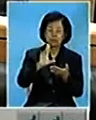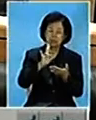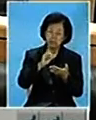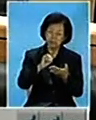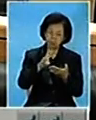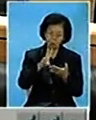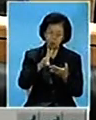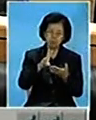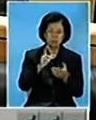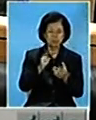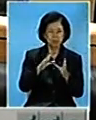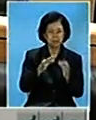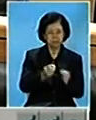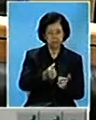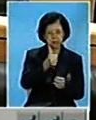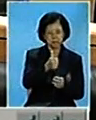ดีมากครับ